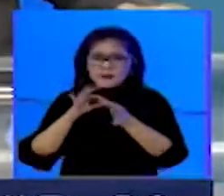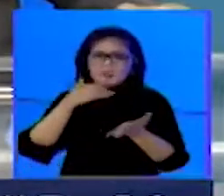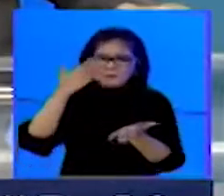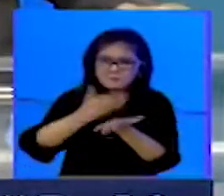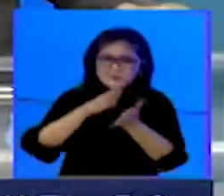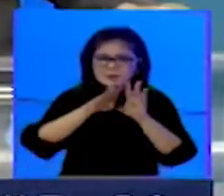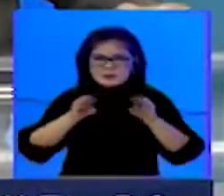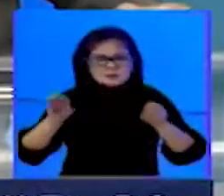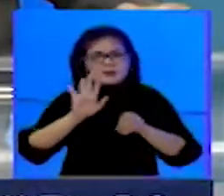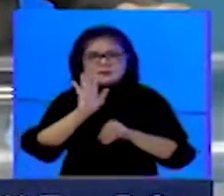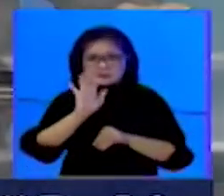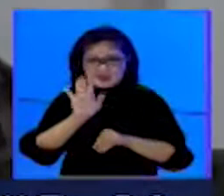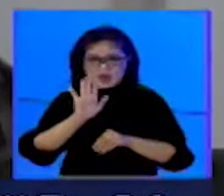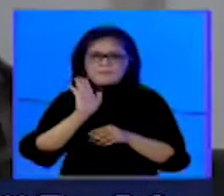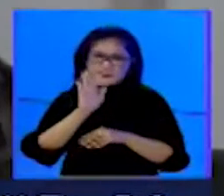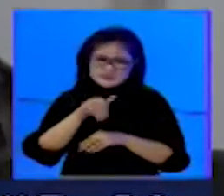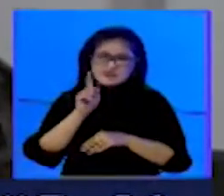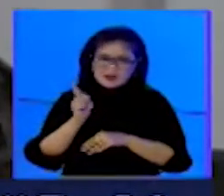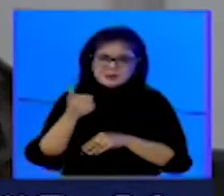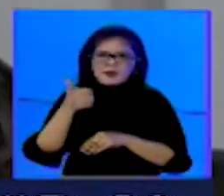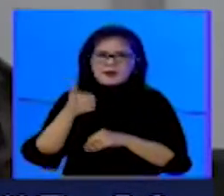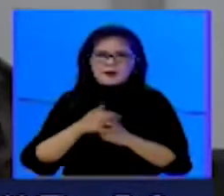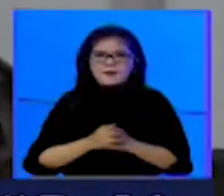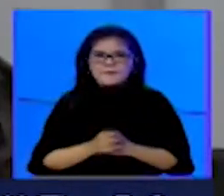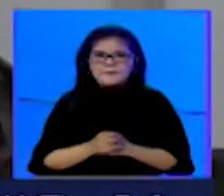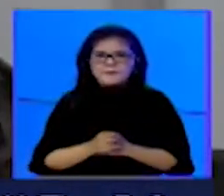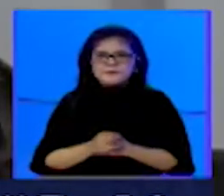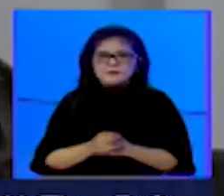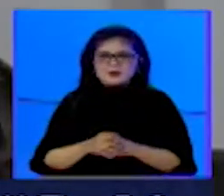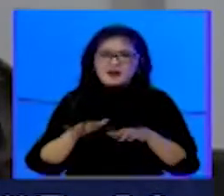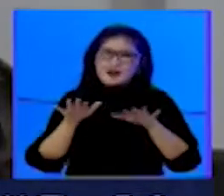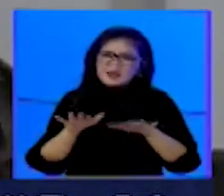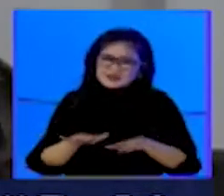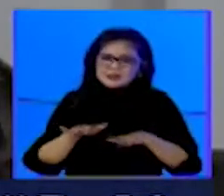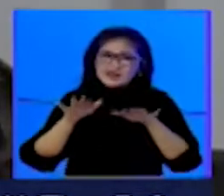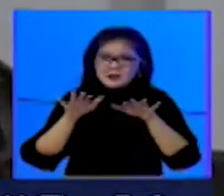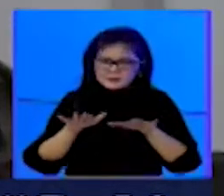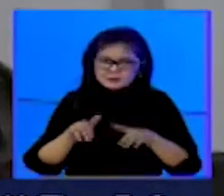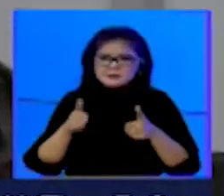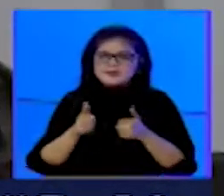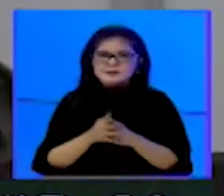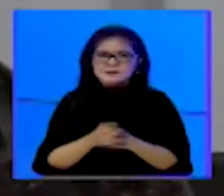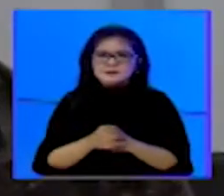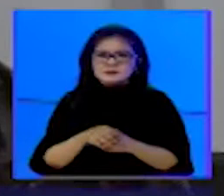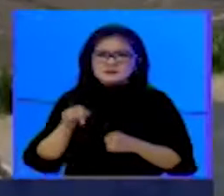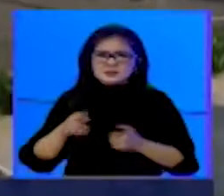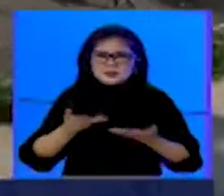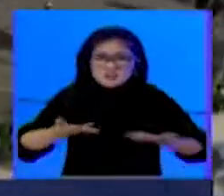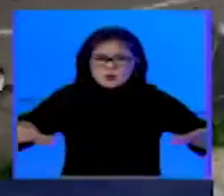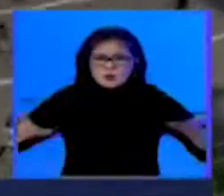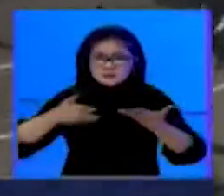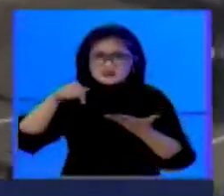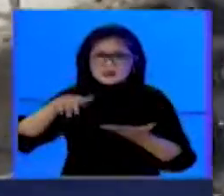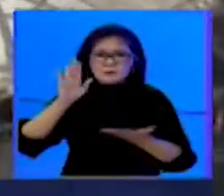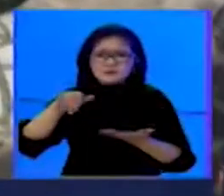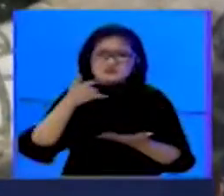fungsinya Hai hati-hati betul jangan sampai Aura krisis itu sudah hilang